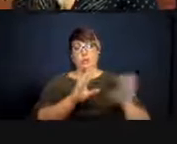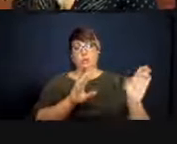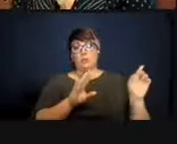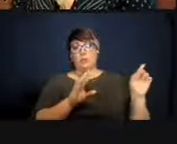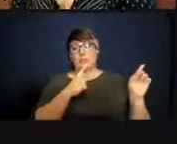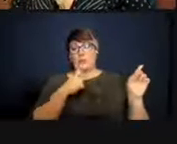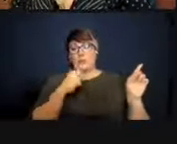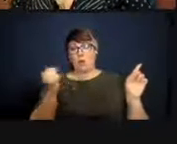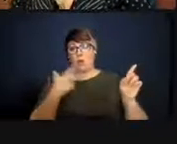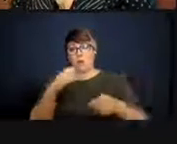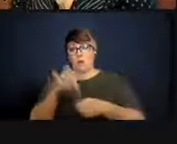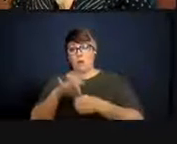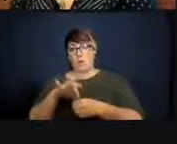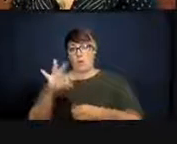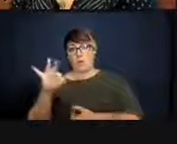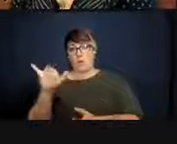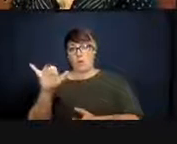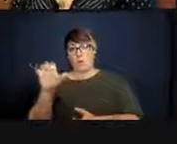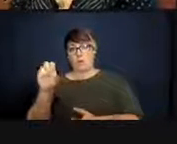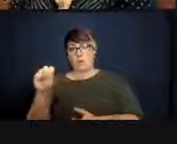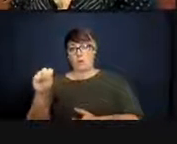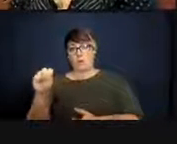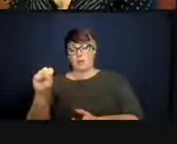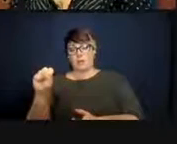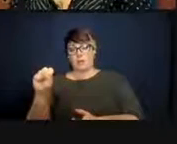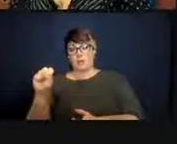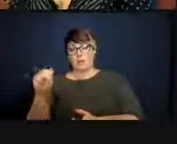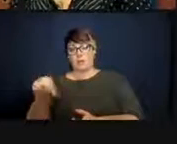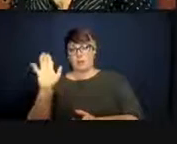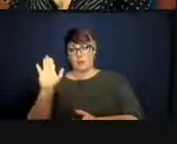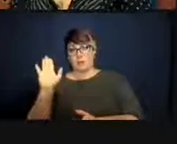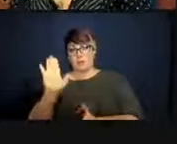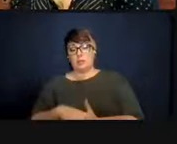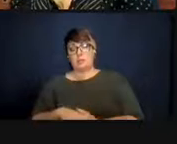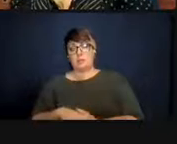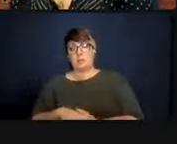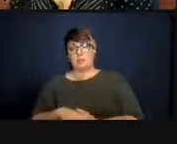مجددة، رجاء رفع أيديكم. نعم،